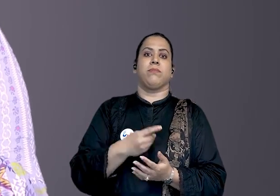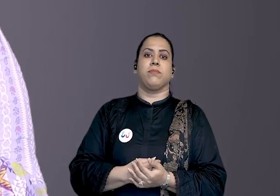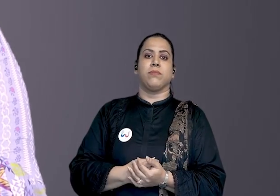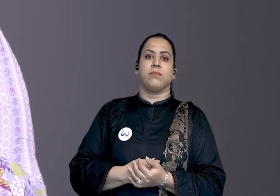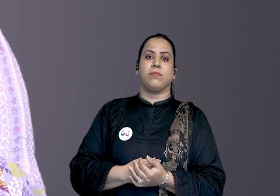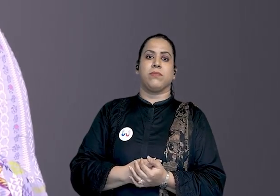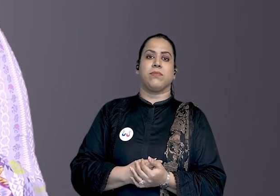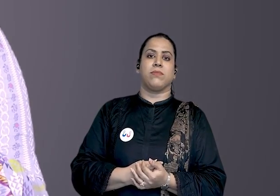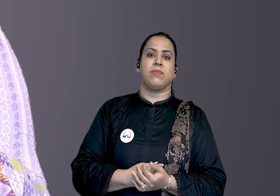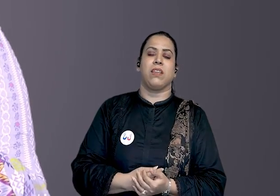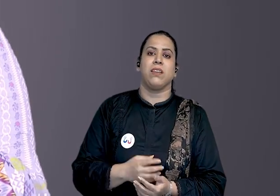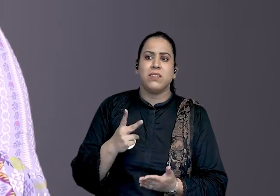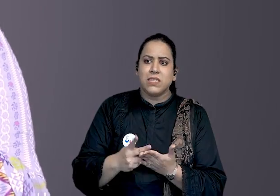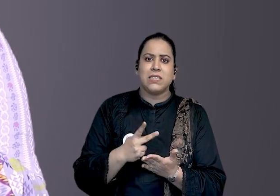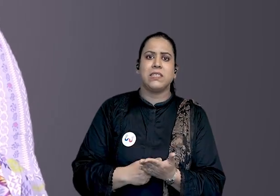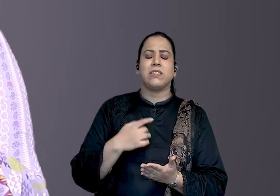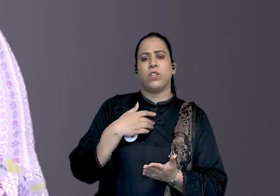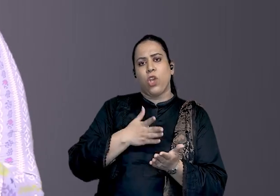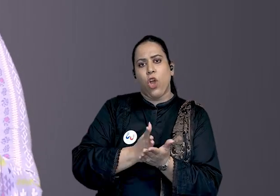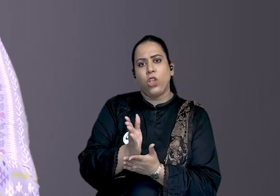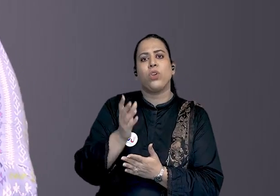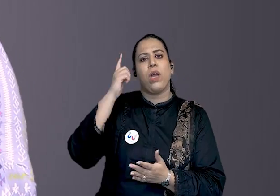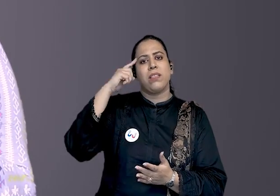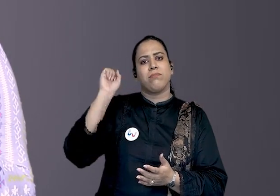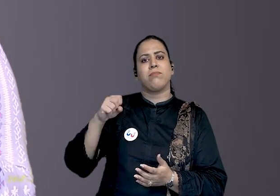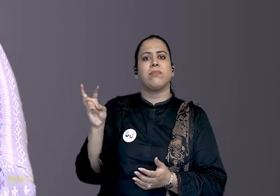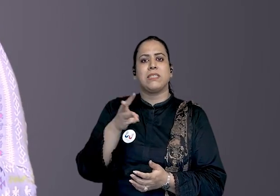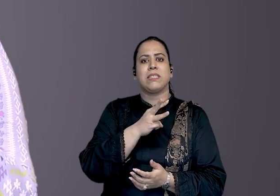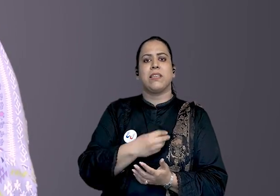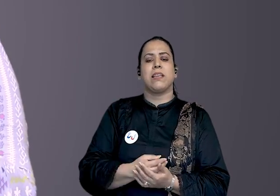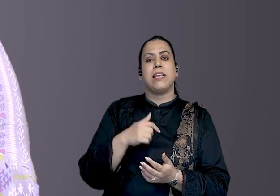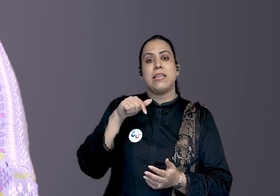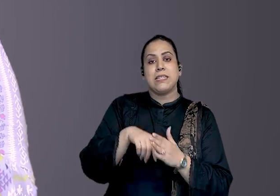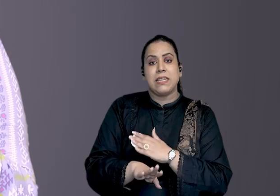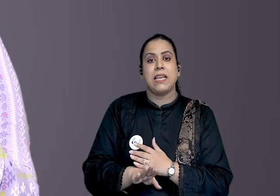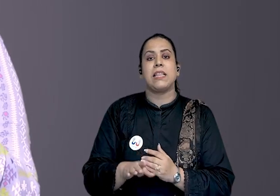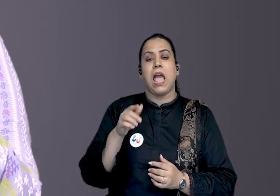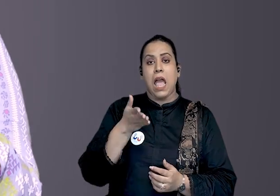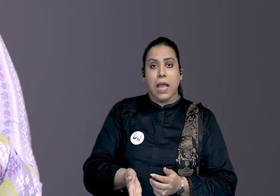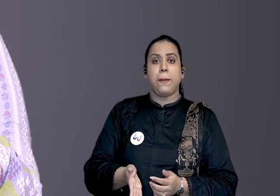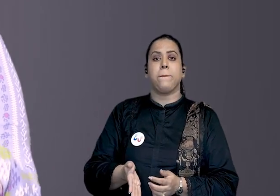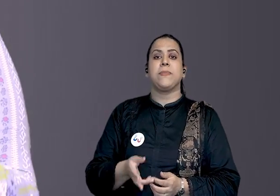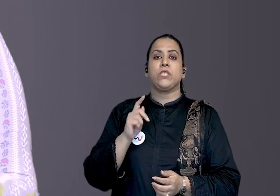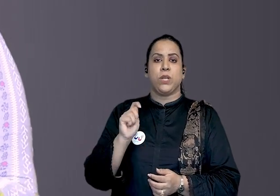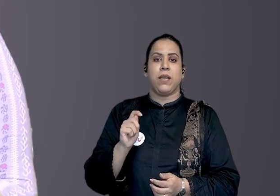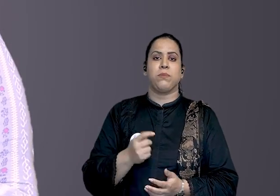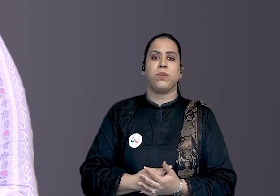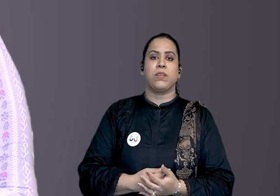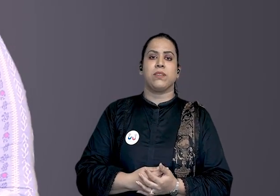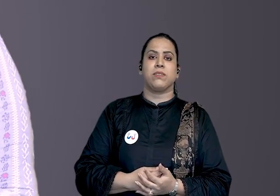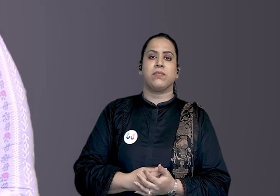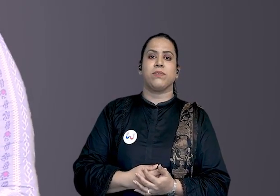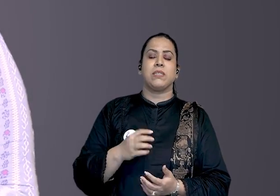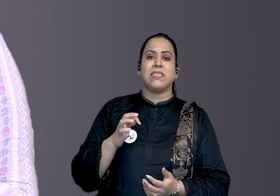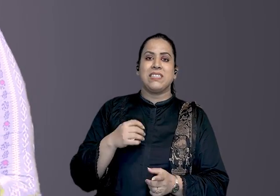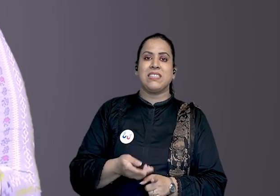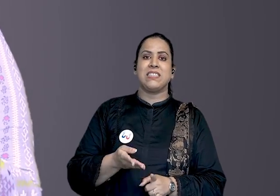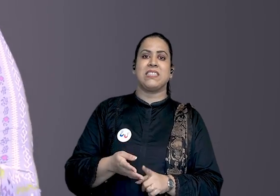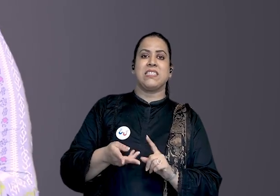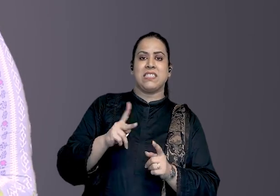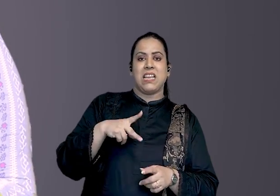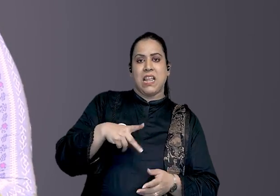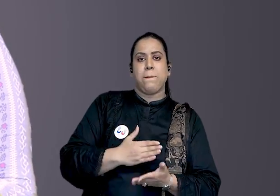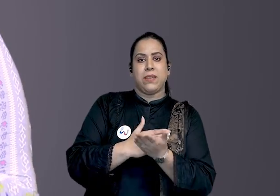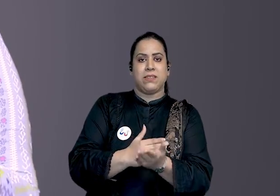ऑन गोइंग थिंग और इसके अंदर अभी जो काम हो रहा है वो ये है कि सिर्फ इट इज़ अ रिप्रेजेंटेशन ऑफ द पेपर्स